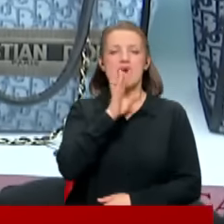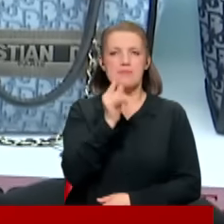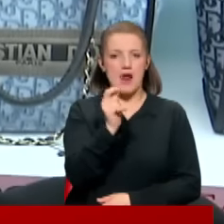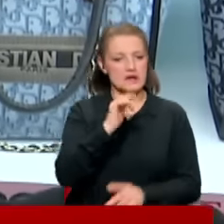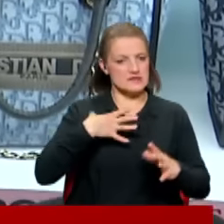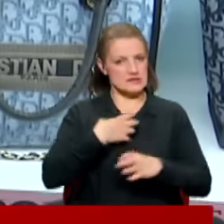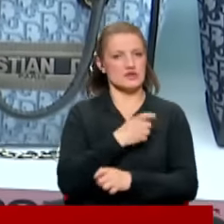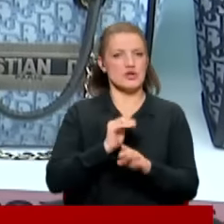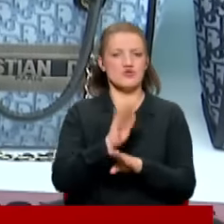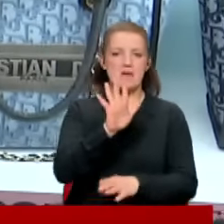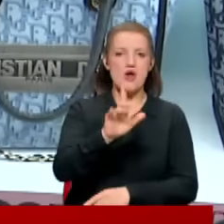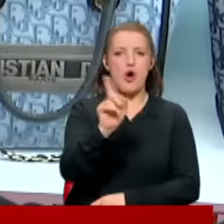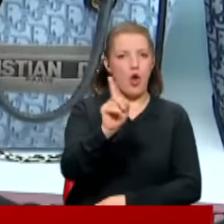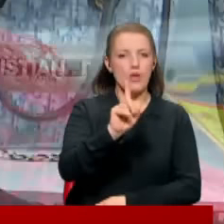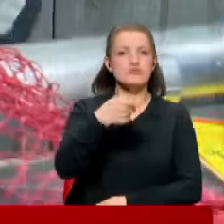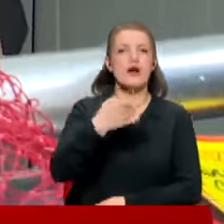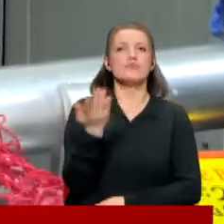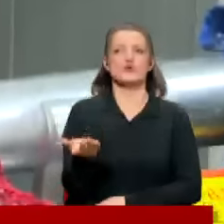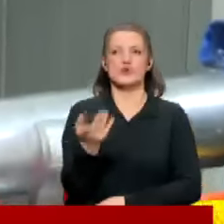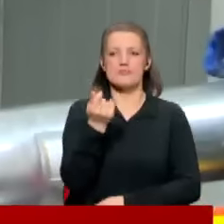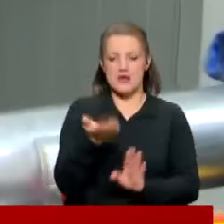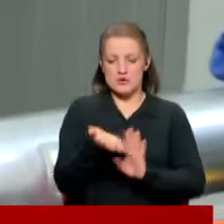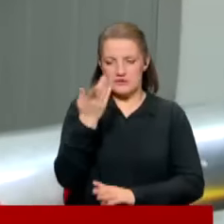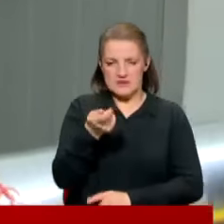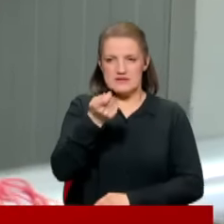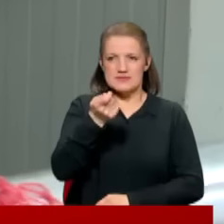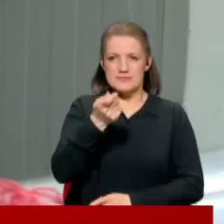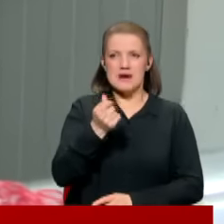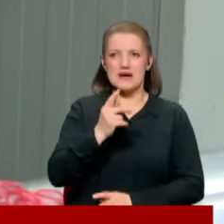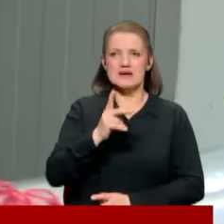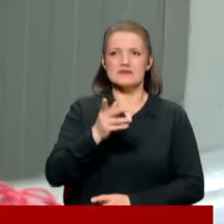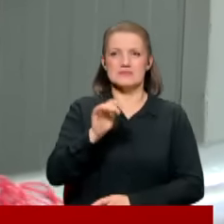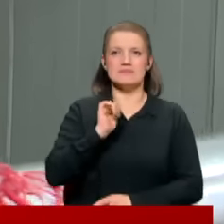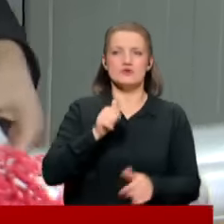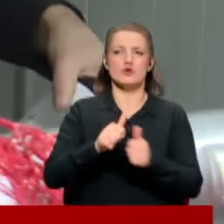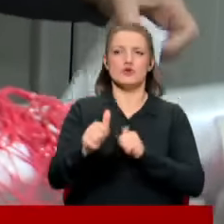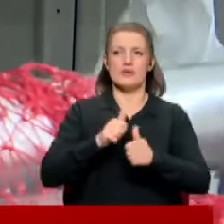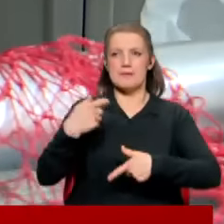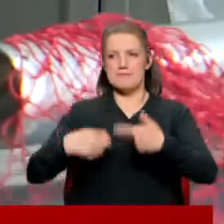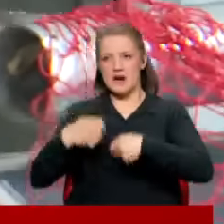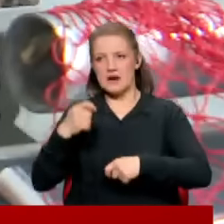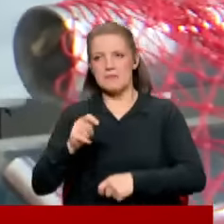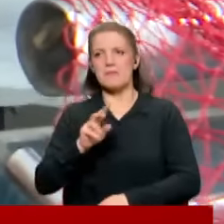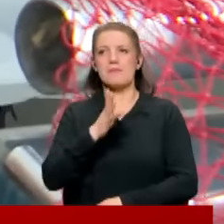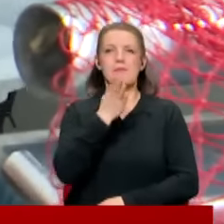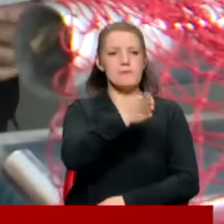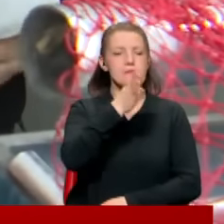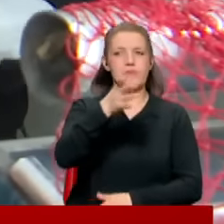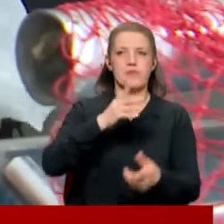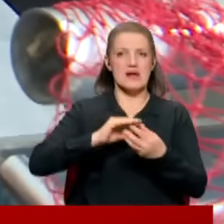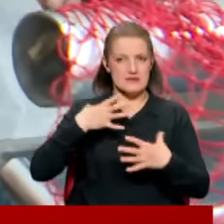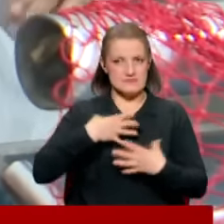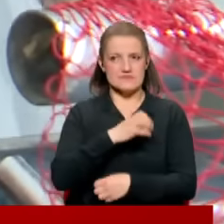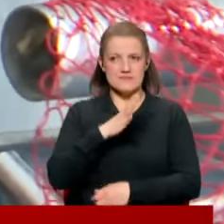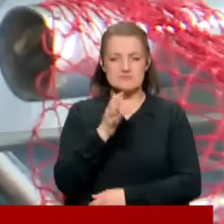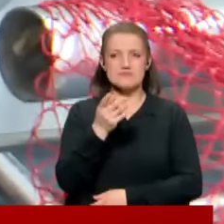sıkıntı yaşıyoruz. 5 lira, 10 lira bulamıyoruz. Para üstü vermek gerektiğinde ne yapıyoruz? Otomatikman ya banka ya dövizcilerden temin ediyoruz. Sıkıntı var